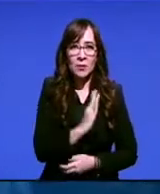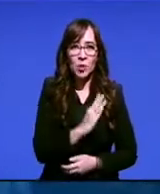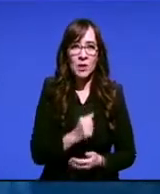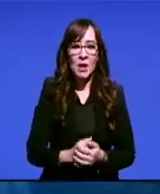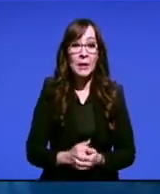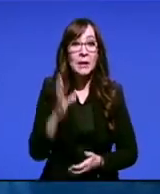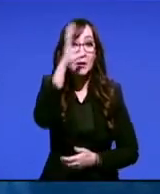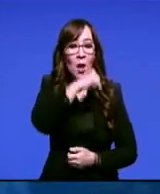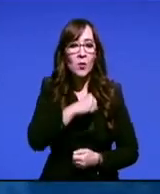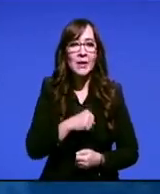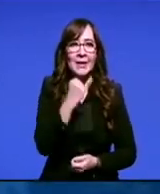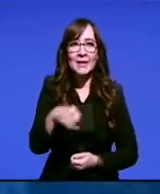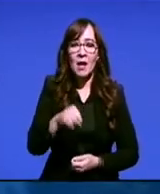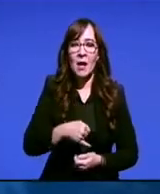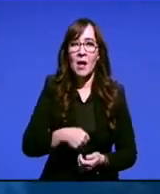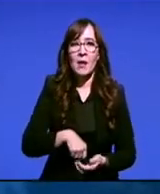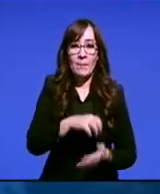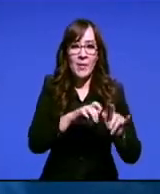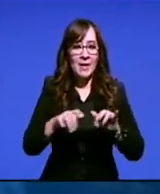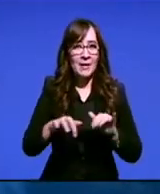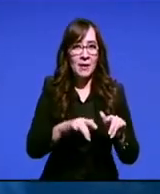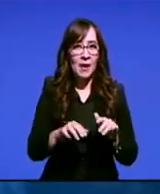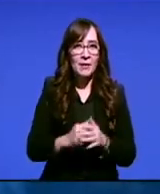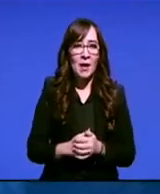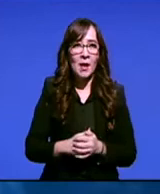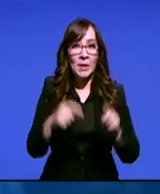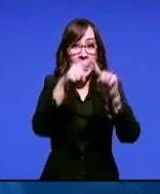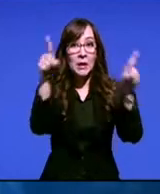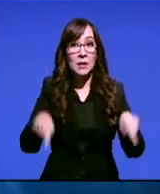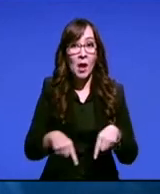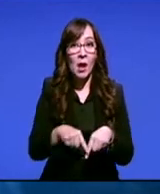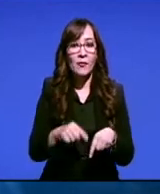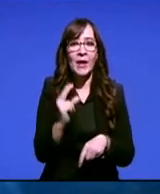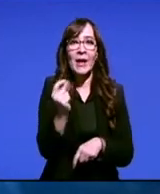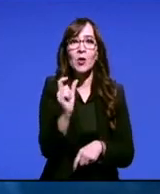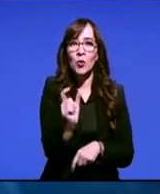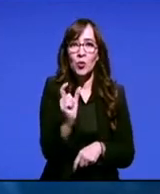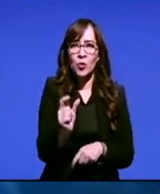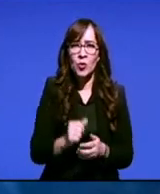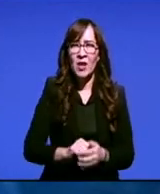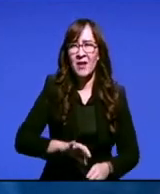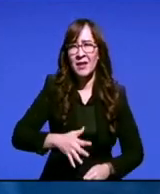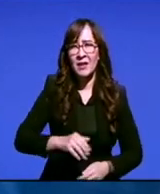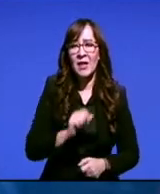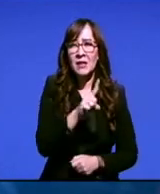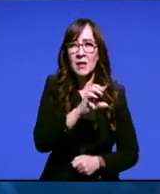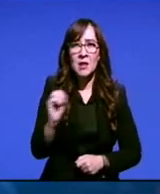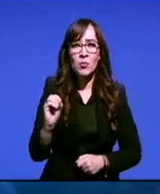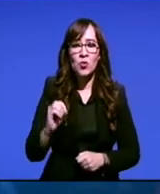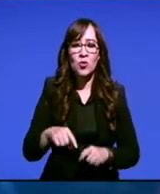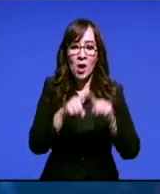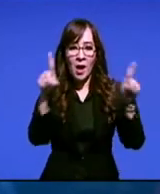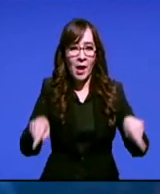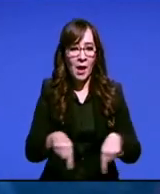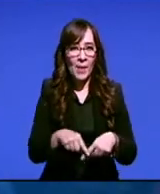kesalahan pengetikan di pasal 170 dalam draft RUU setebal sekitar 1.000 halaman ini. Nantinya pemerintah dan DPR akan duduk